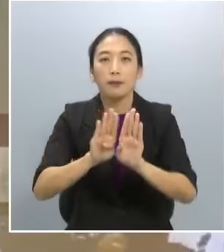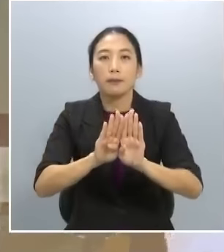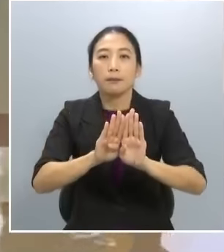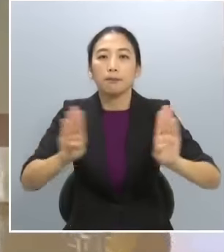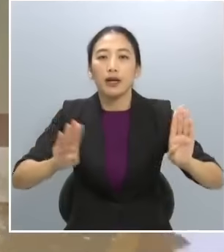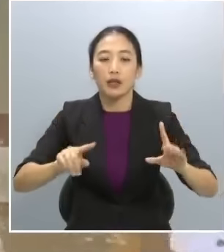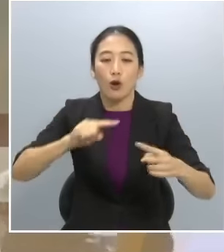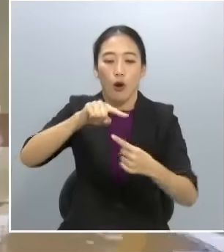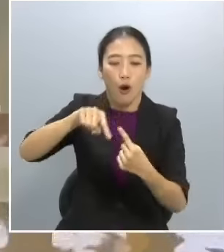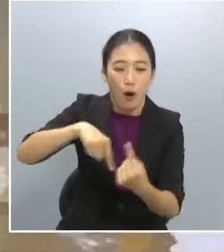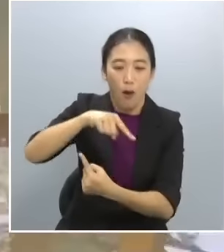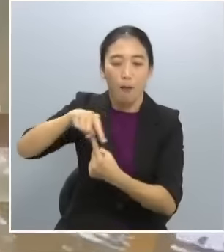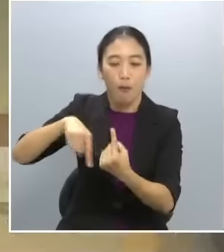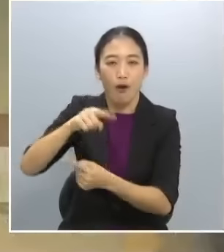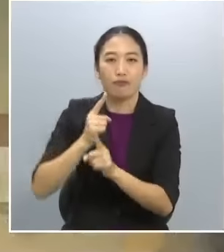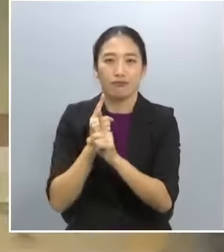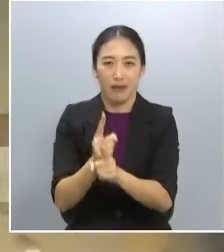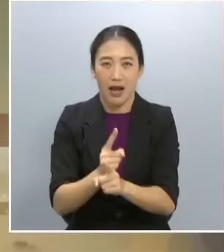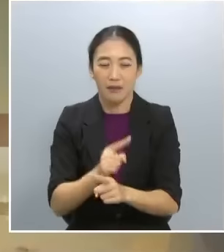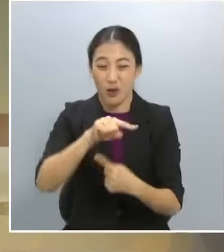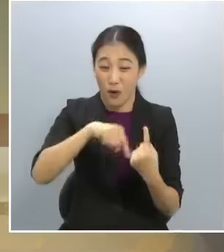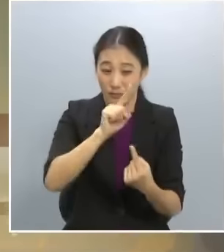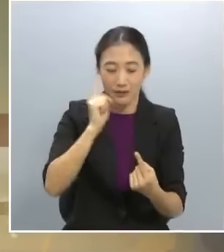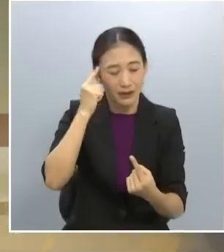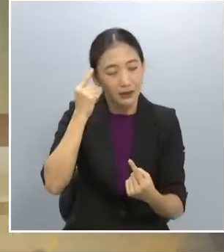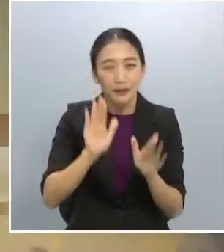อ้าวนี่ยุ่งแล้ว